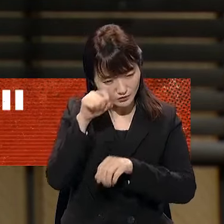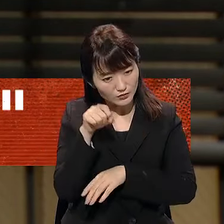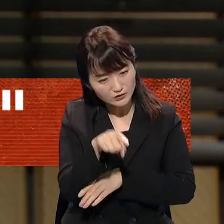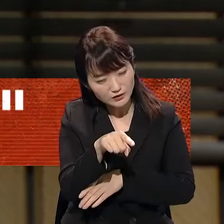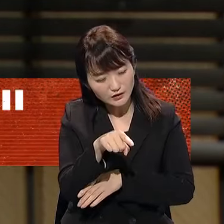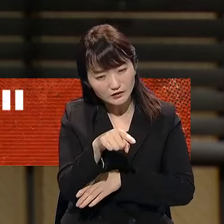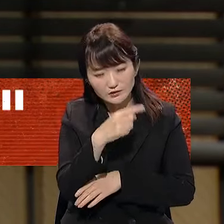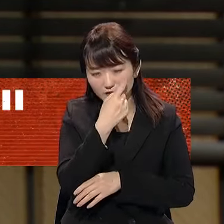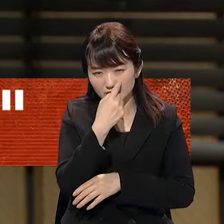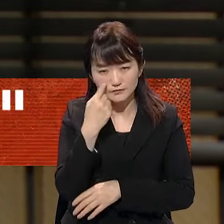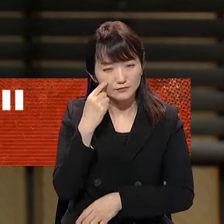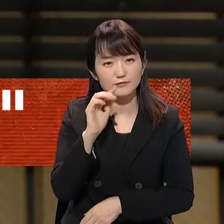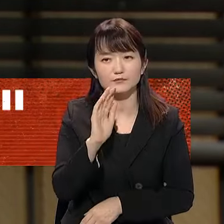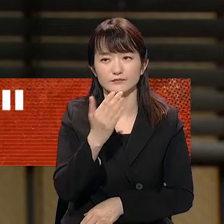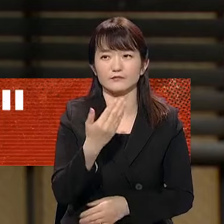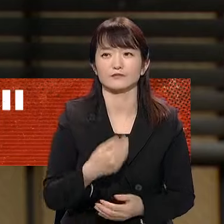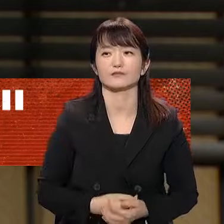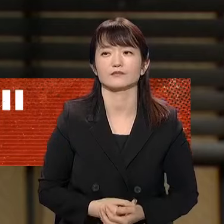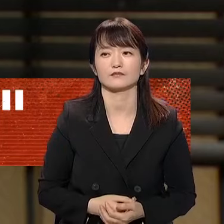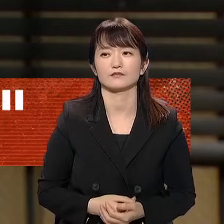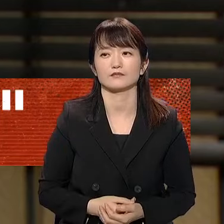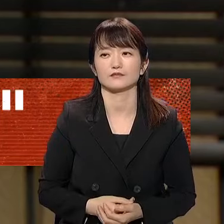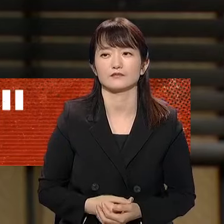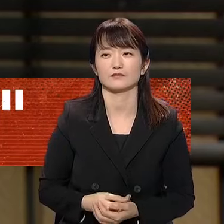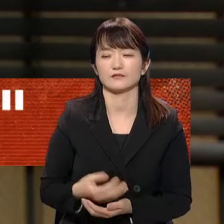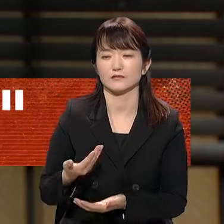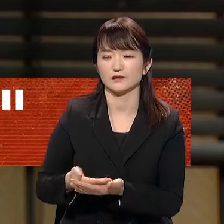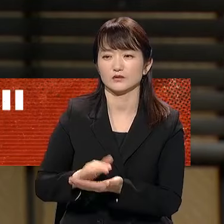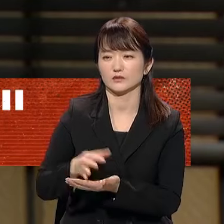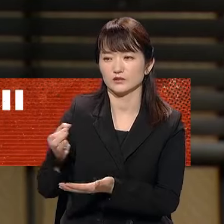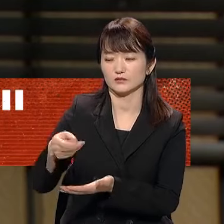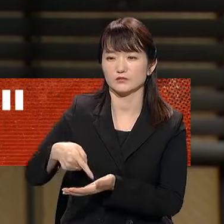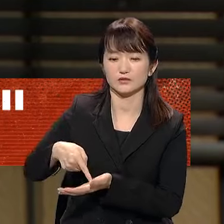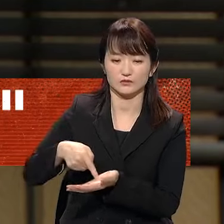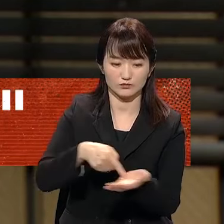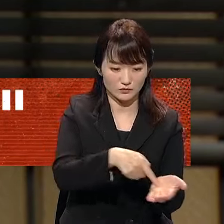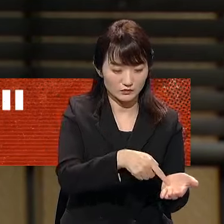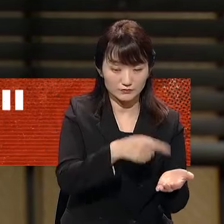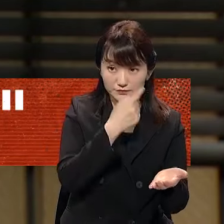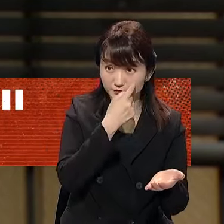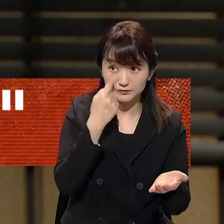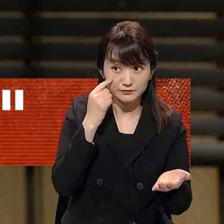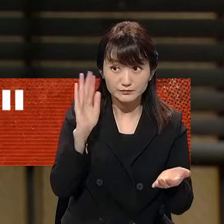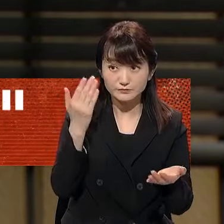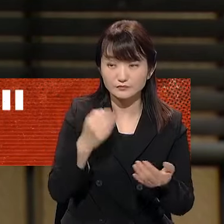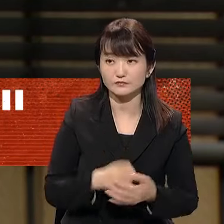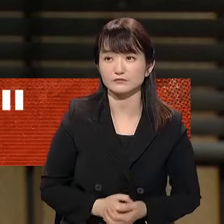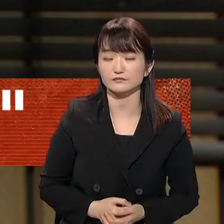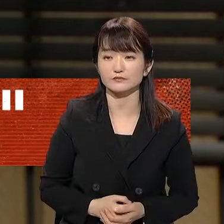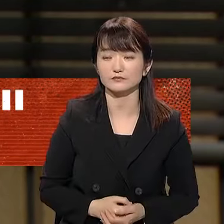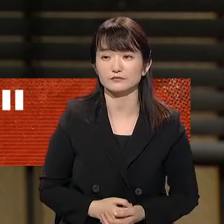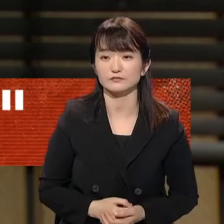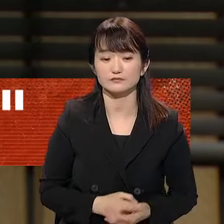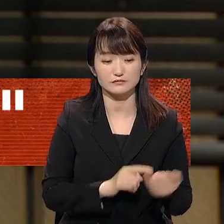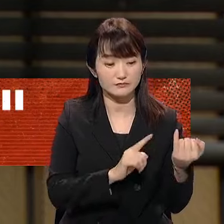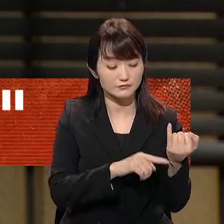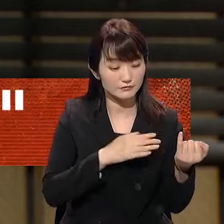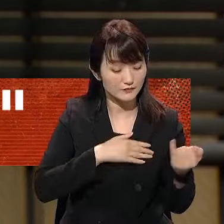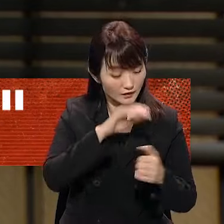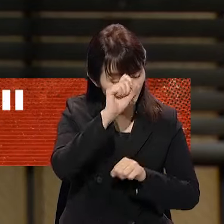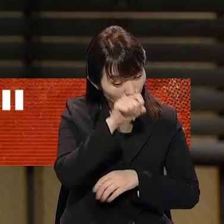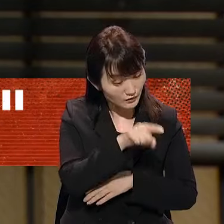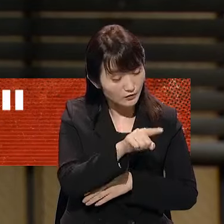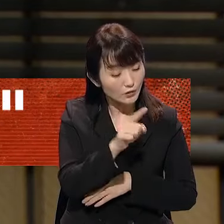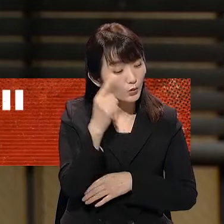그 문가 있습니다 이거는 청구하는 쪽에서 입증을 해야 되기 때문에 이분은 나 발로 차데 그게 왜 나 때문에 고장이야 하면